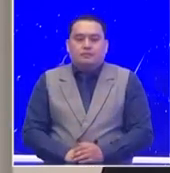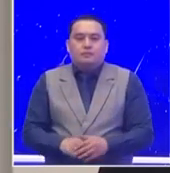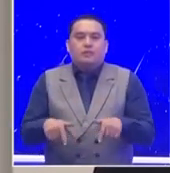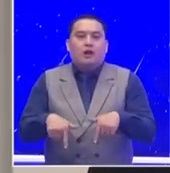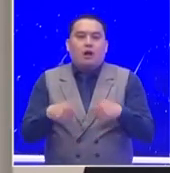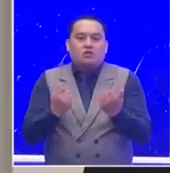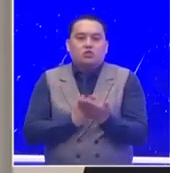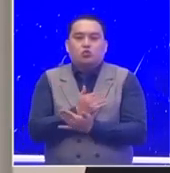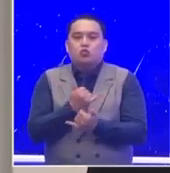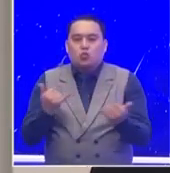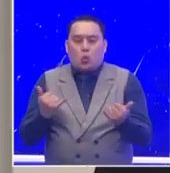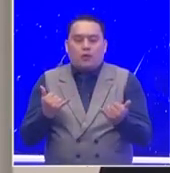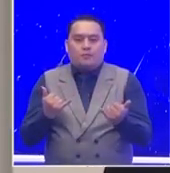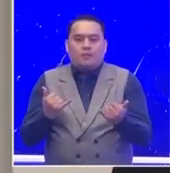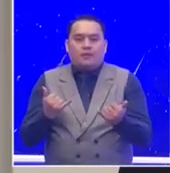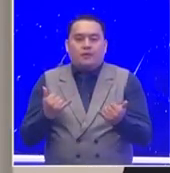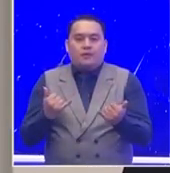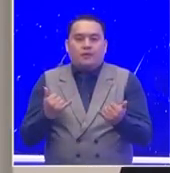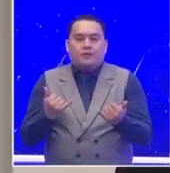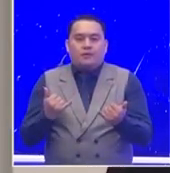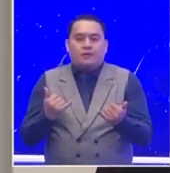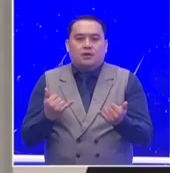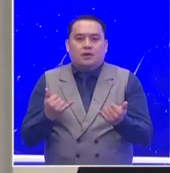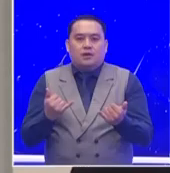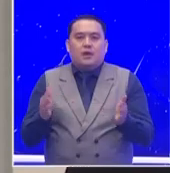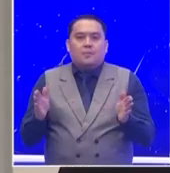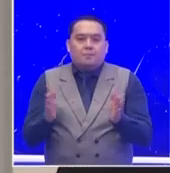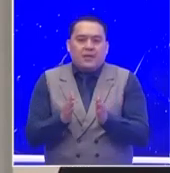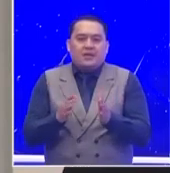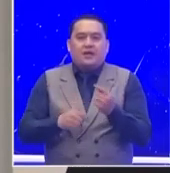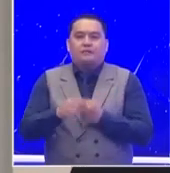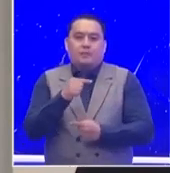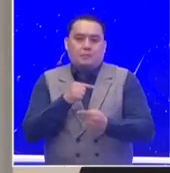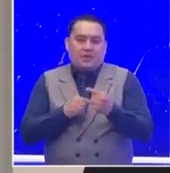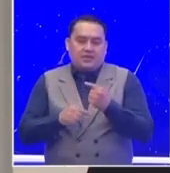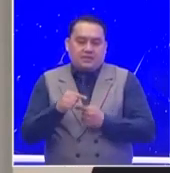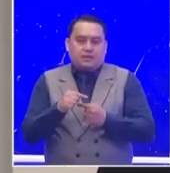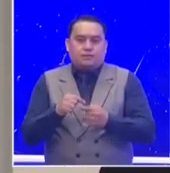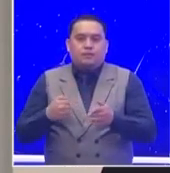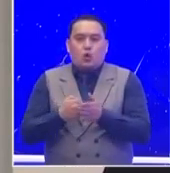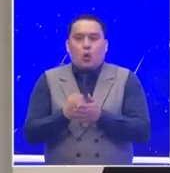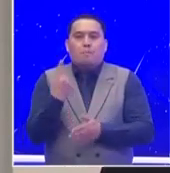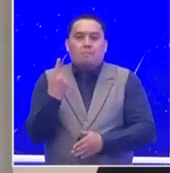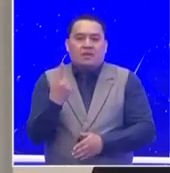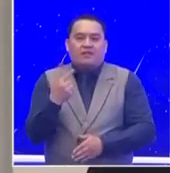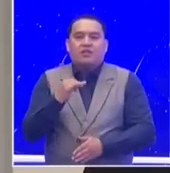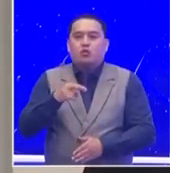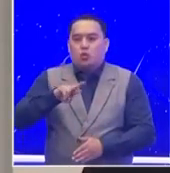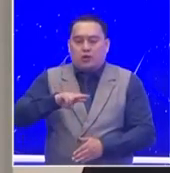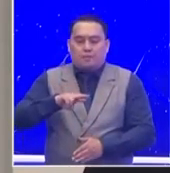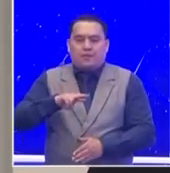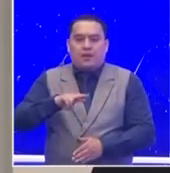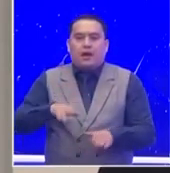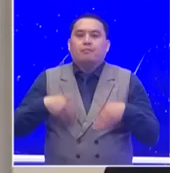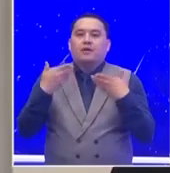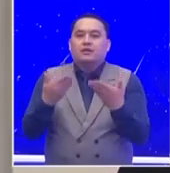гостиничных услуг. Также для субъектов микро малого бизнеса до 1 июня.